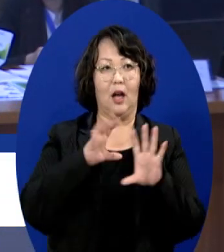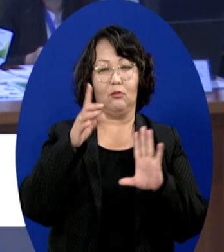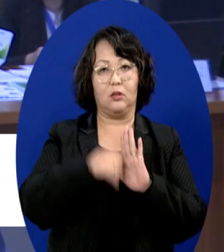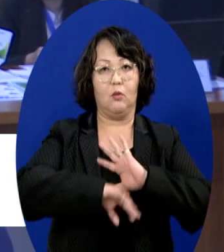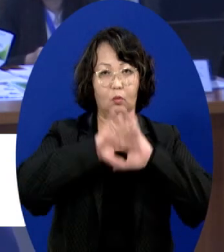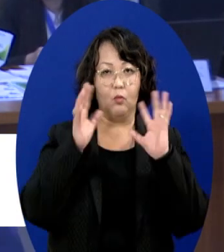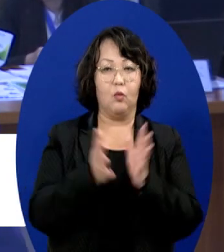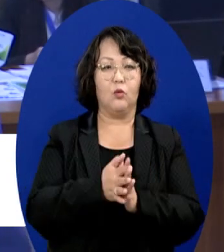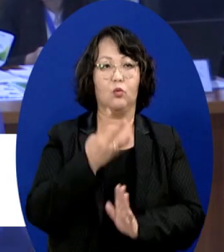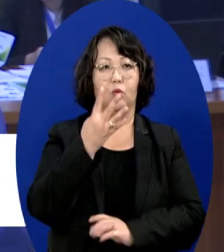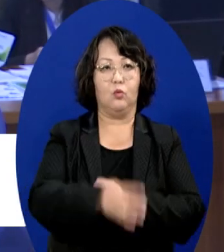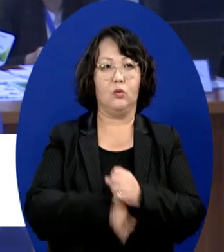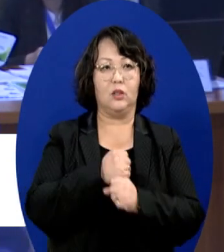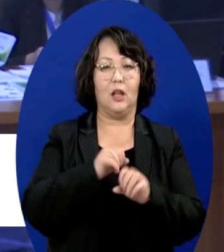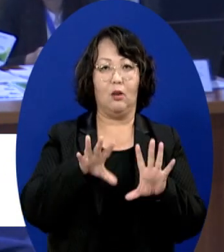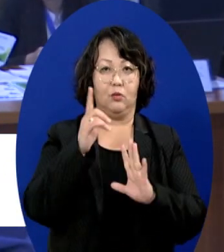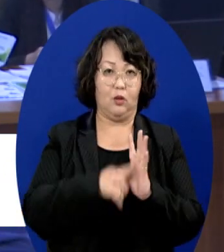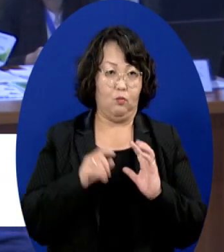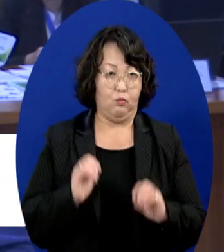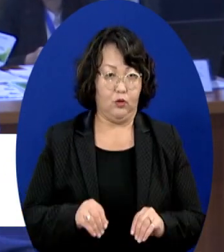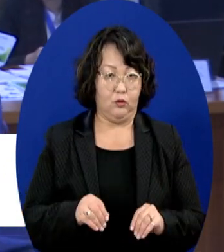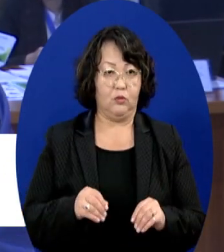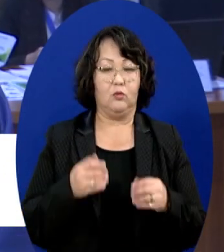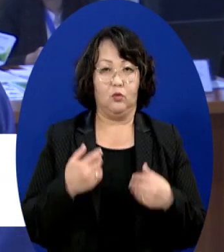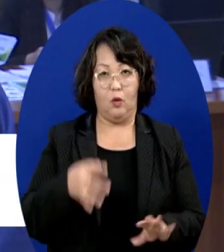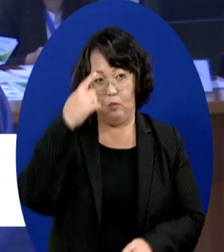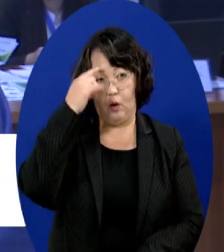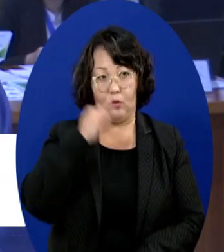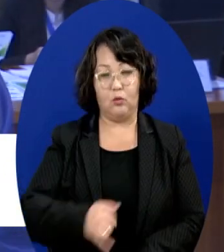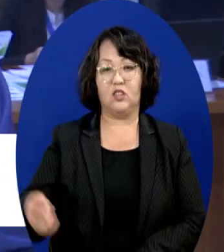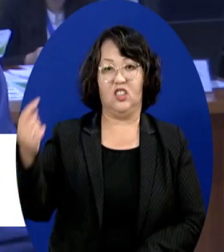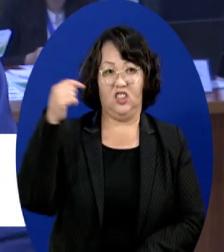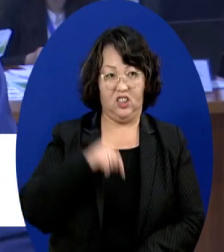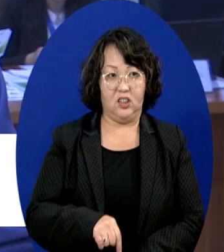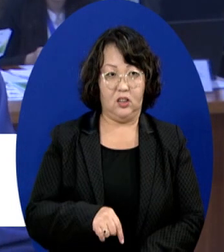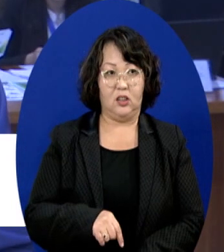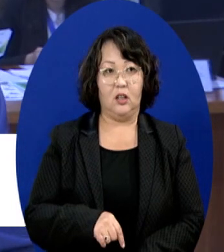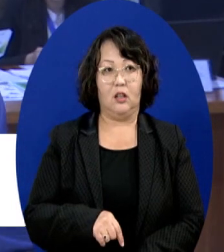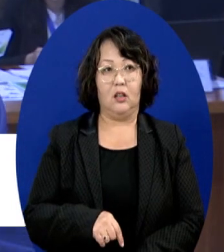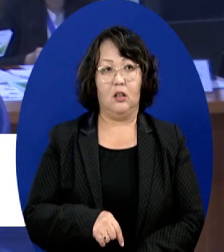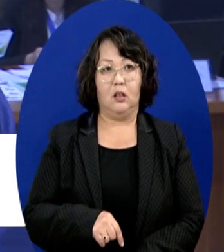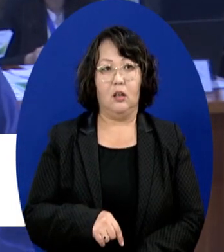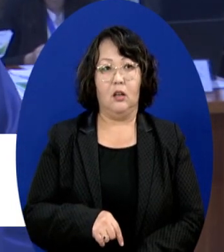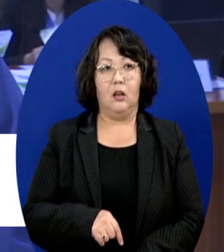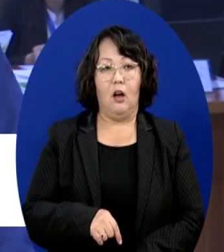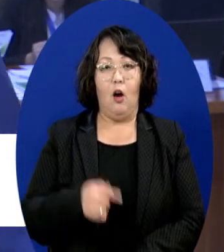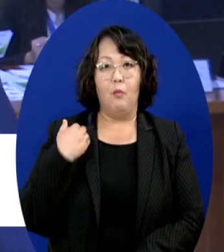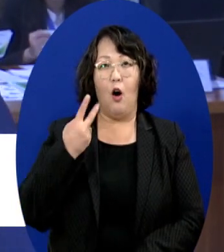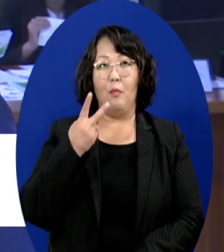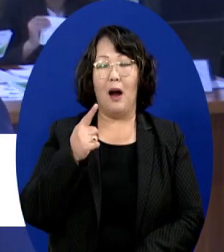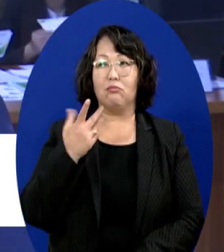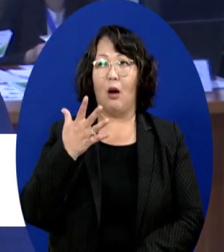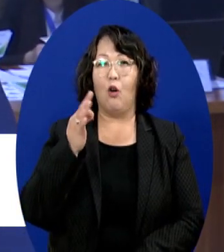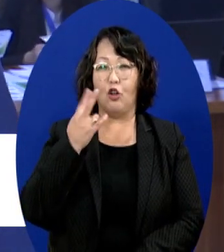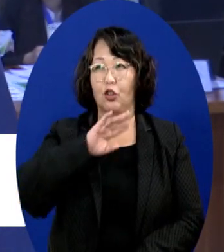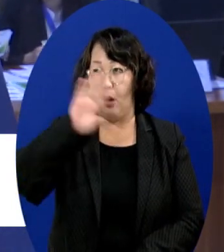нийтдээ 4 жил 10 сар яваад ирж байгаа хүн одоо нэг сар 5 жилийн өмнө гэсэн үг. 15 оны Монголын нөхцөл байдал өнөөдөр 20 оны